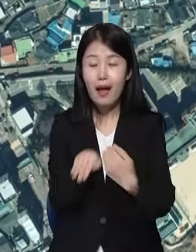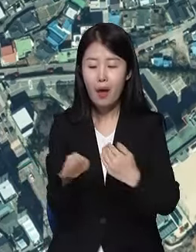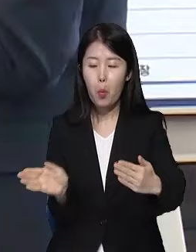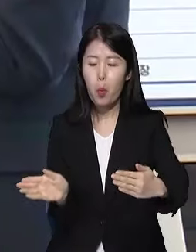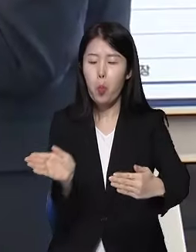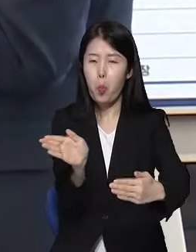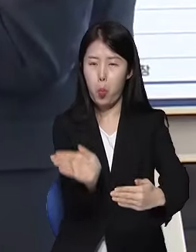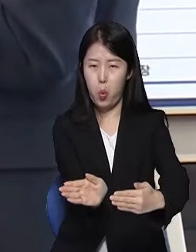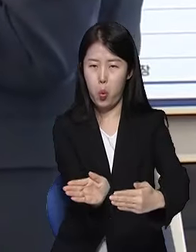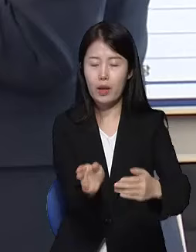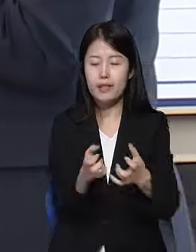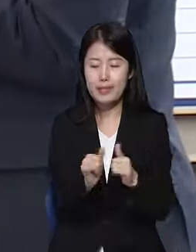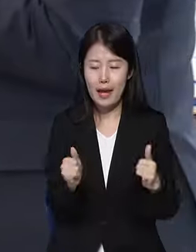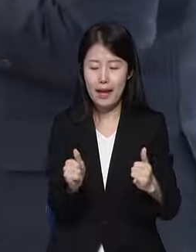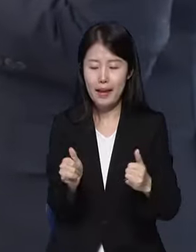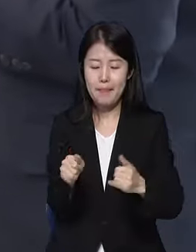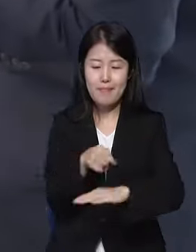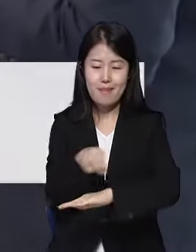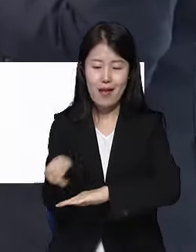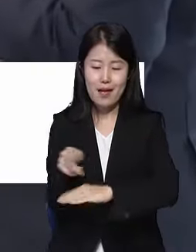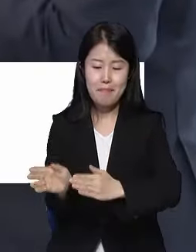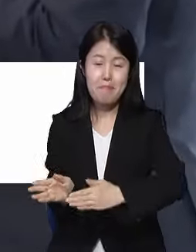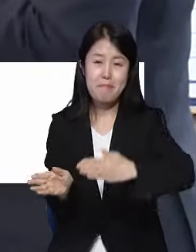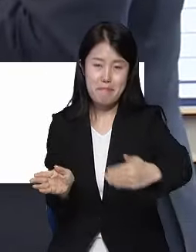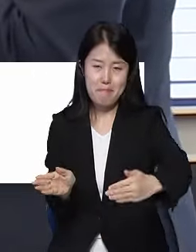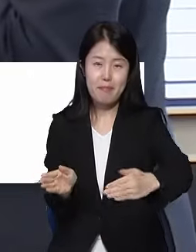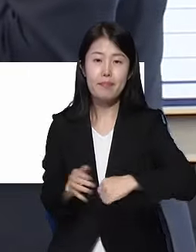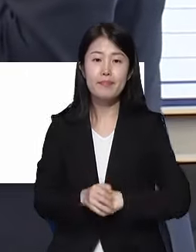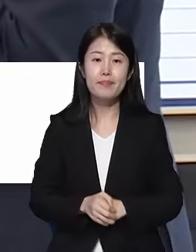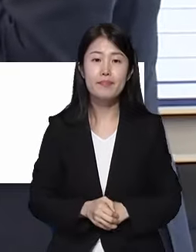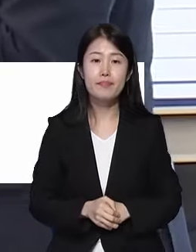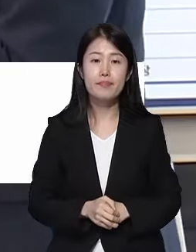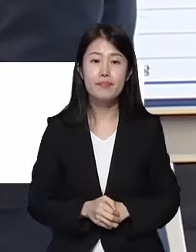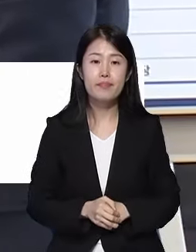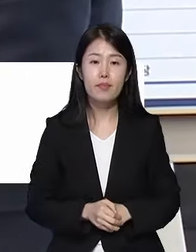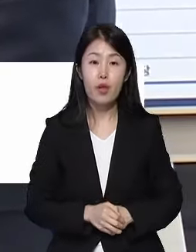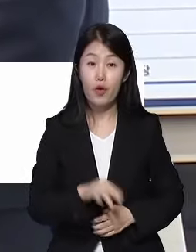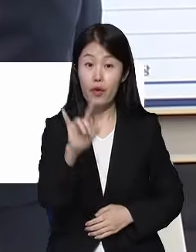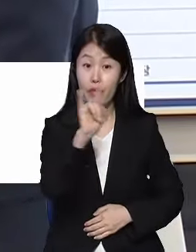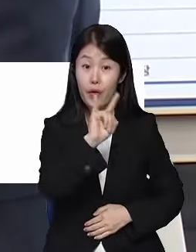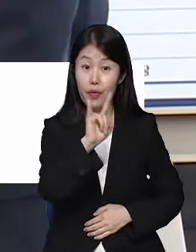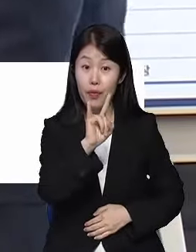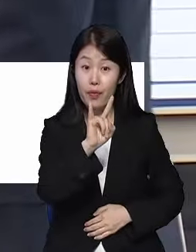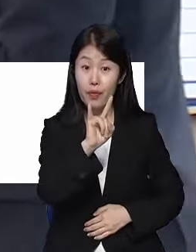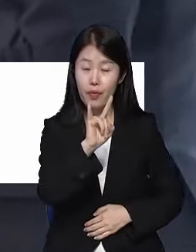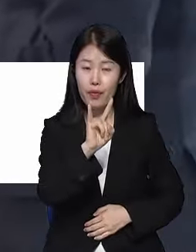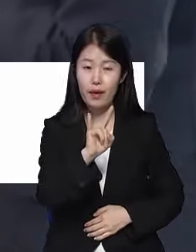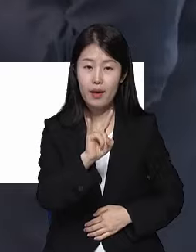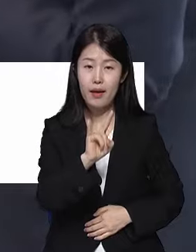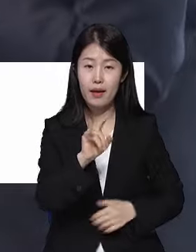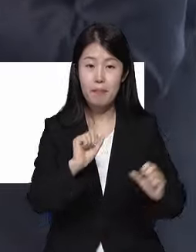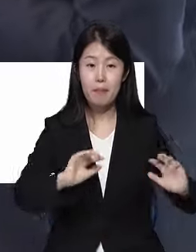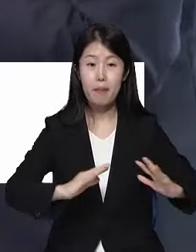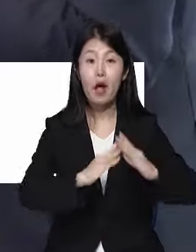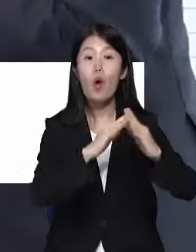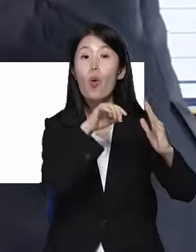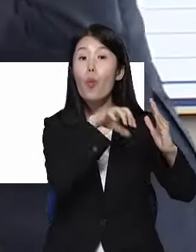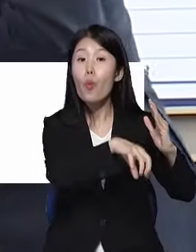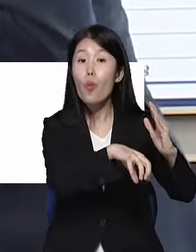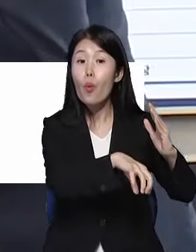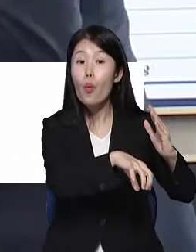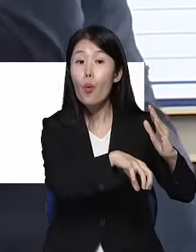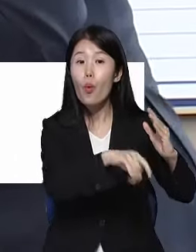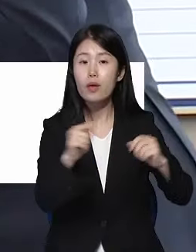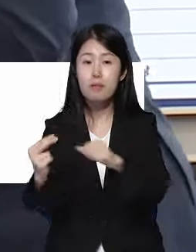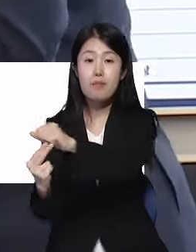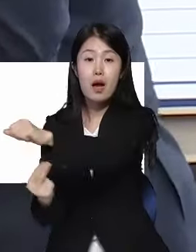계획입니다. 더현대 광주, 전남방직 일신방직 쪽으로 에코브릿지로 올라가기 직전에